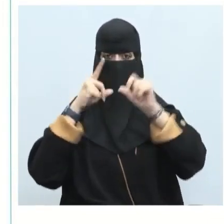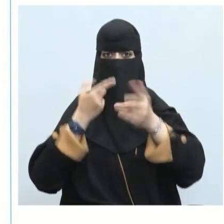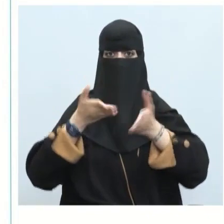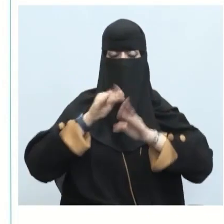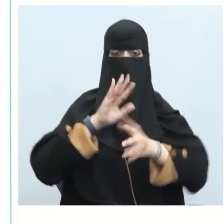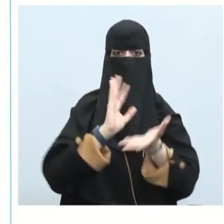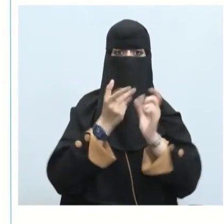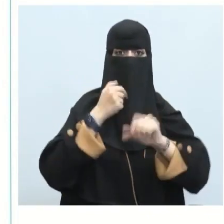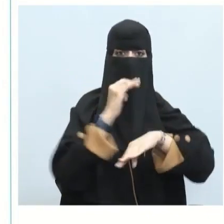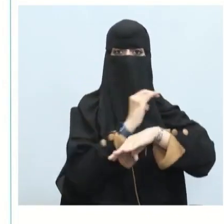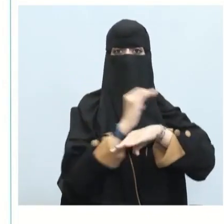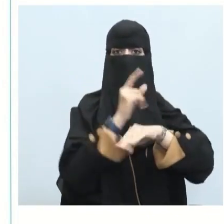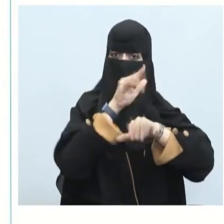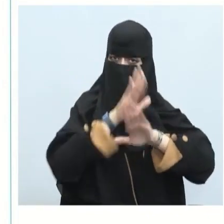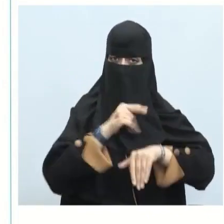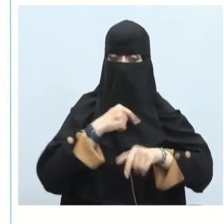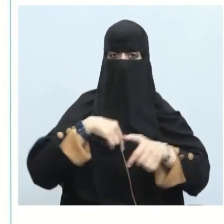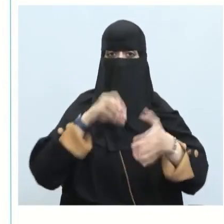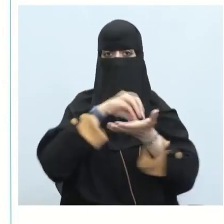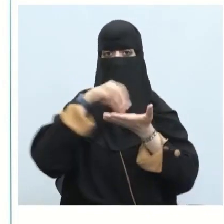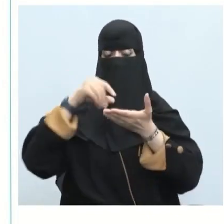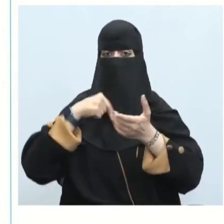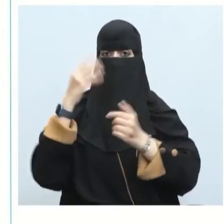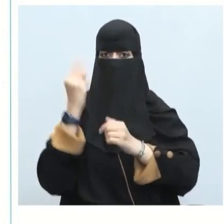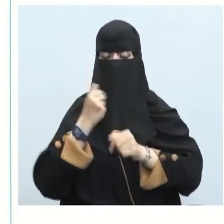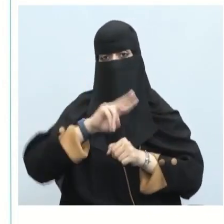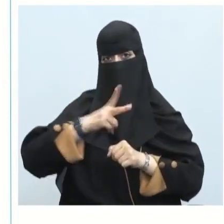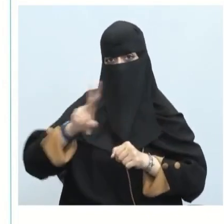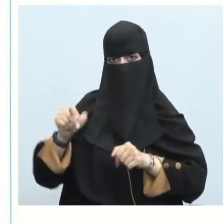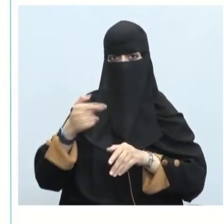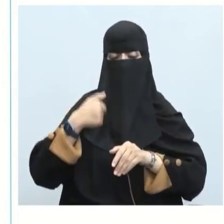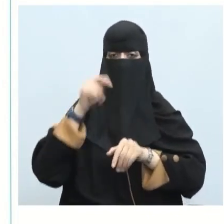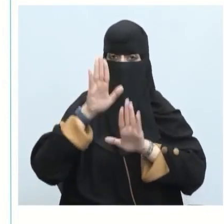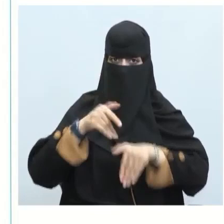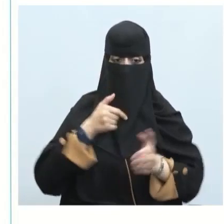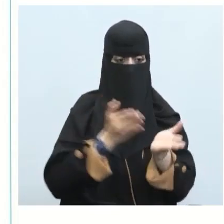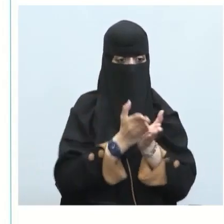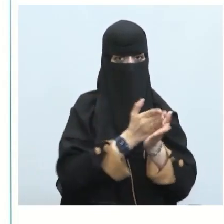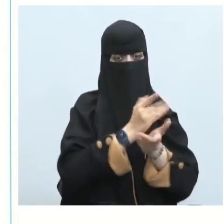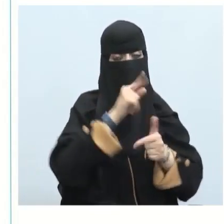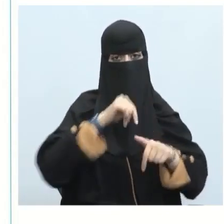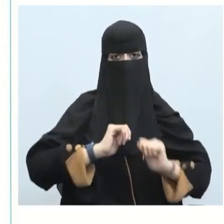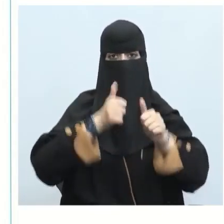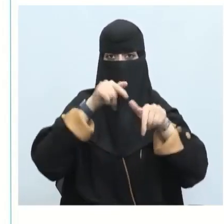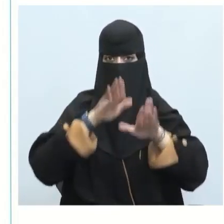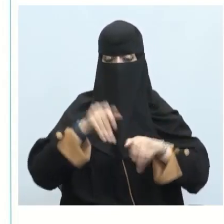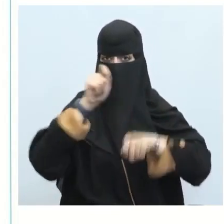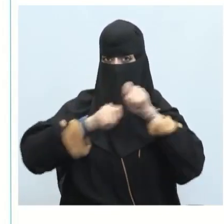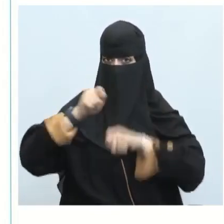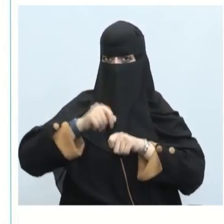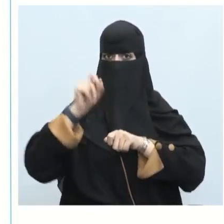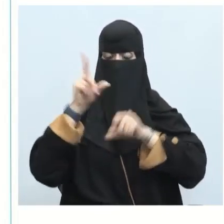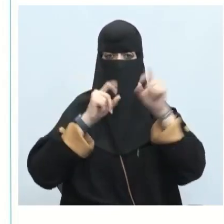يشمل عبر البريد الالكتروني والوسائط الرقميه الاخرى هناك عده طرق يمكن من خلالها استخدام